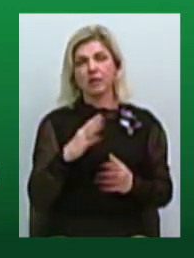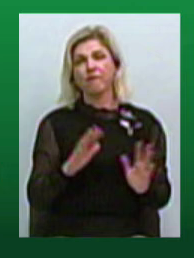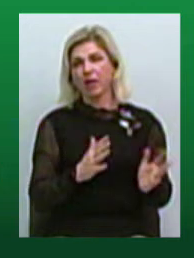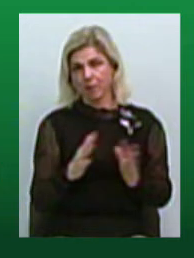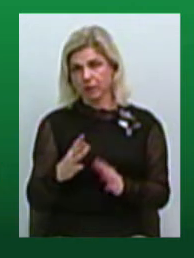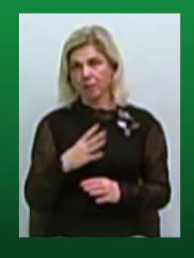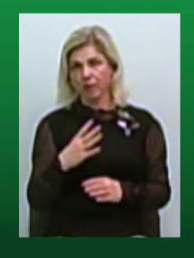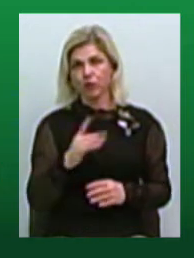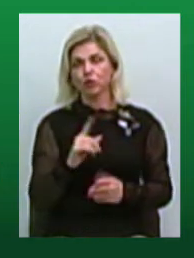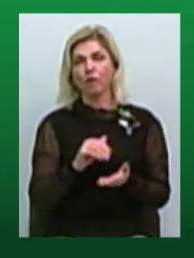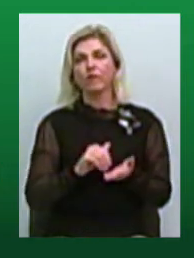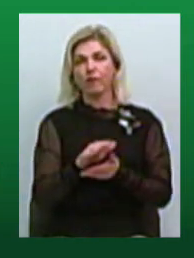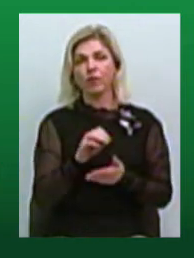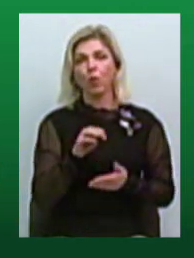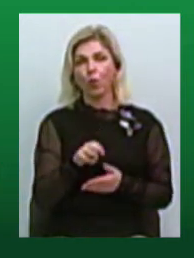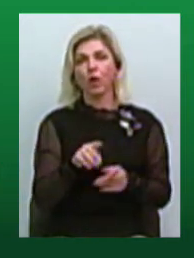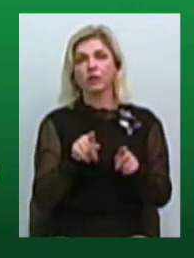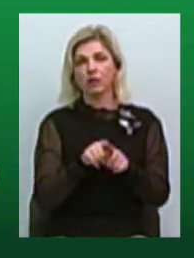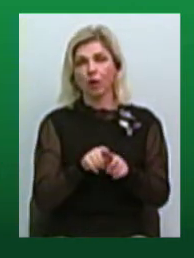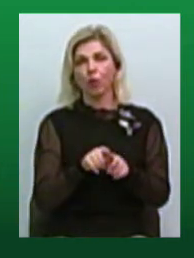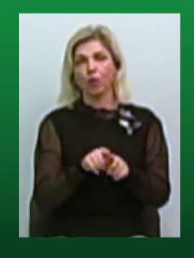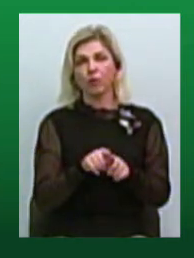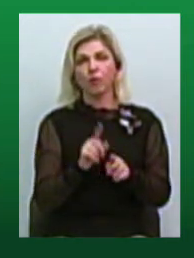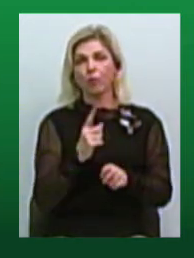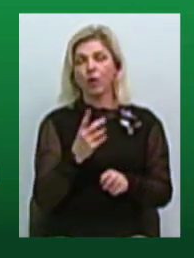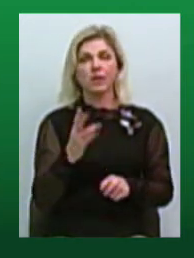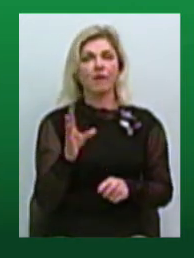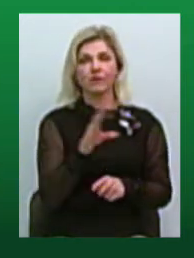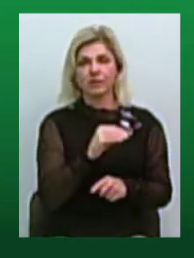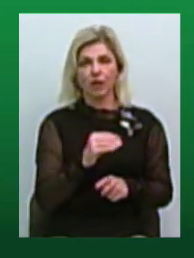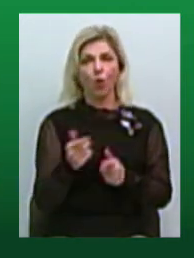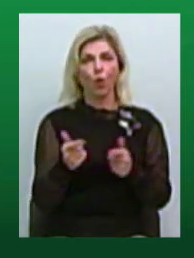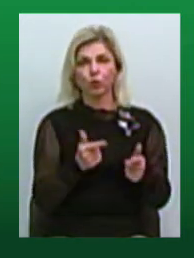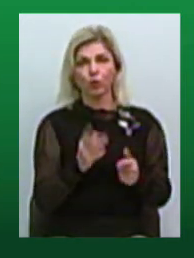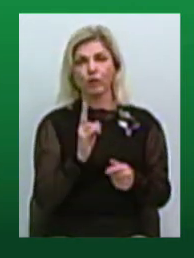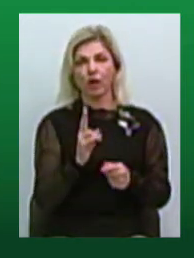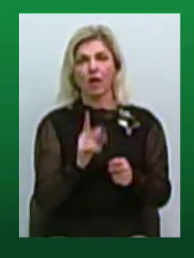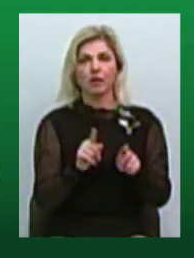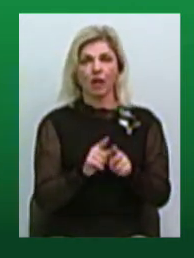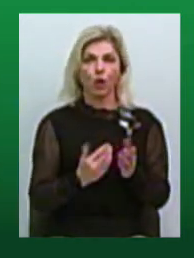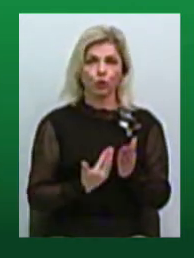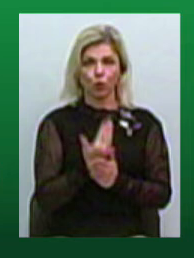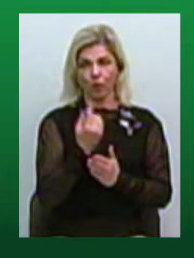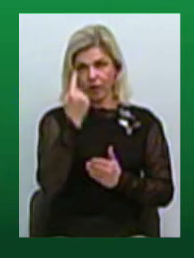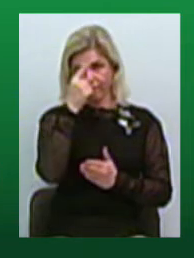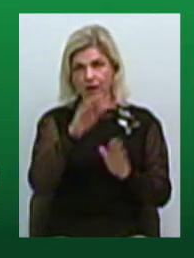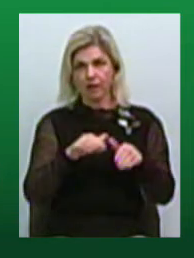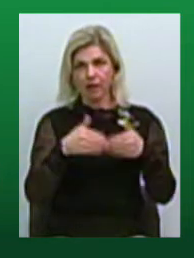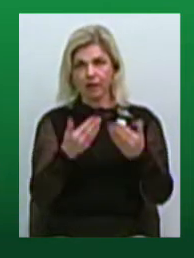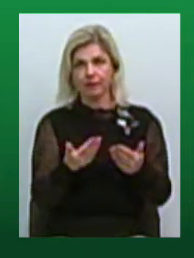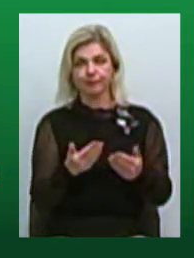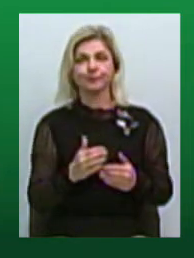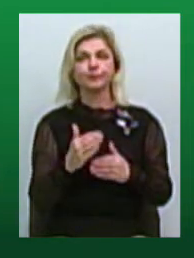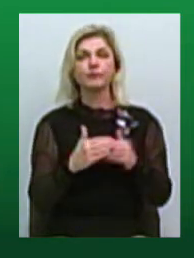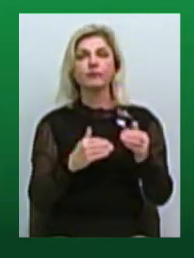що відмовляються від проходження, тому що не всі проходять і готові до таких нових введень. Практичний